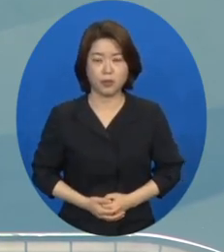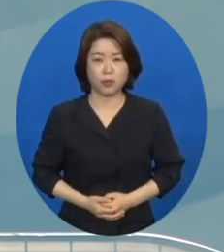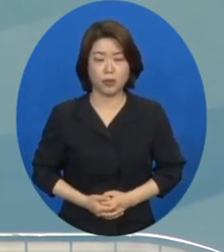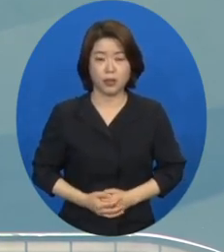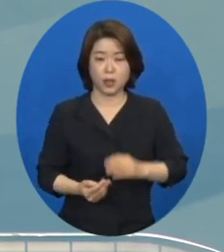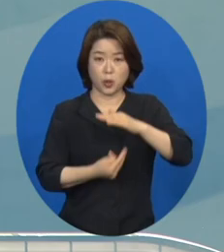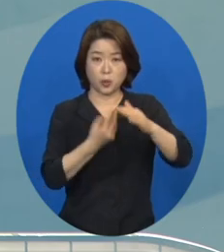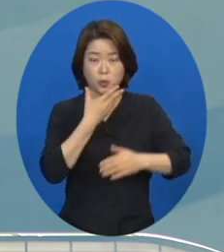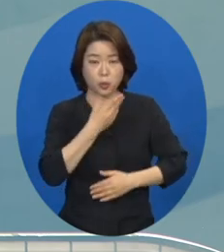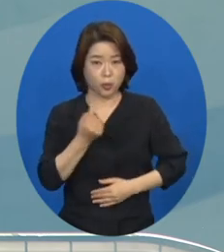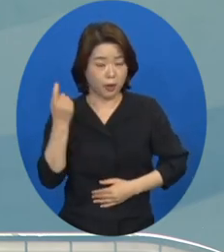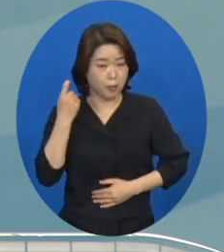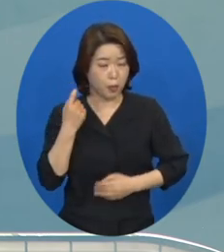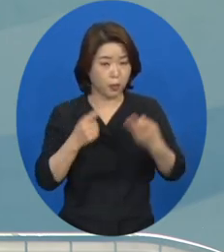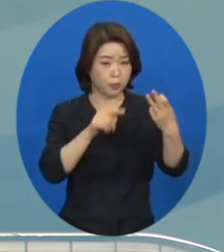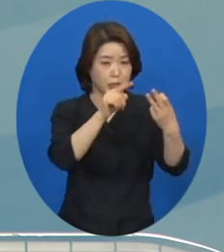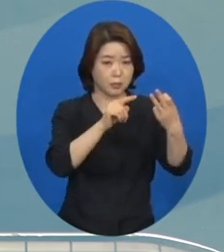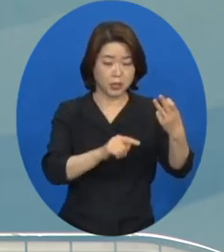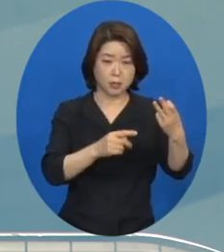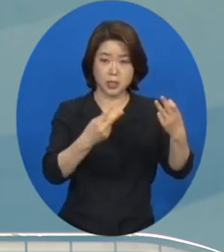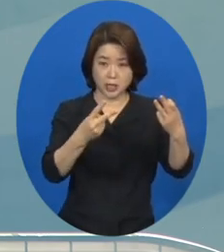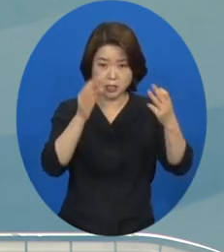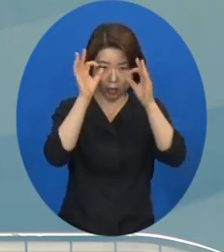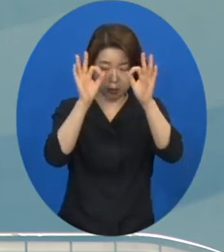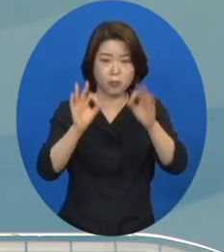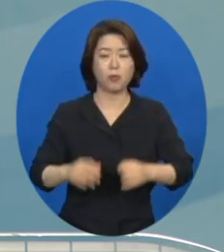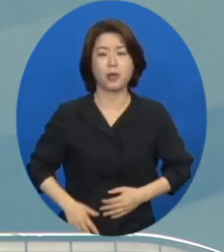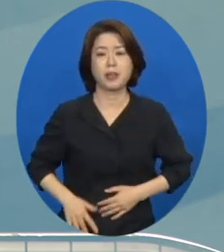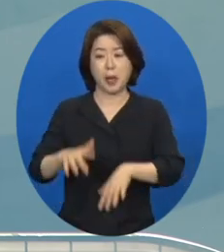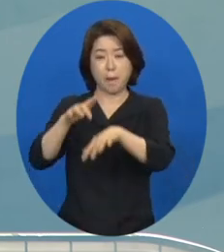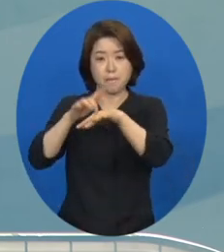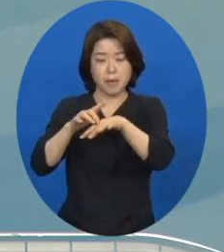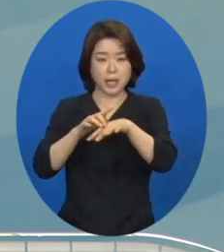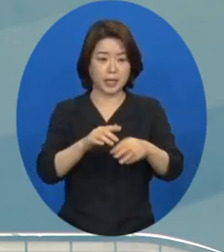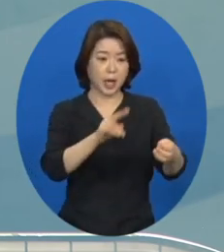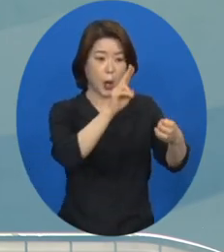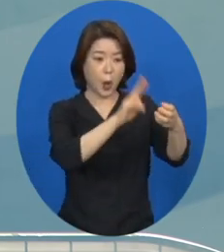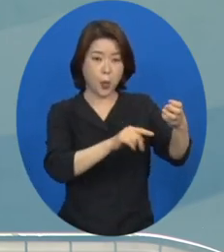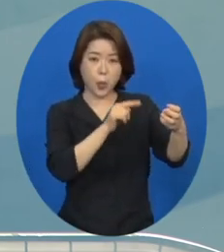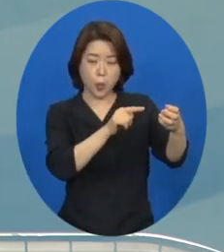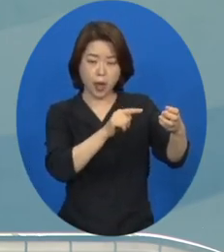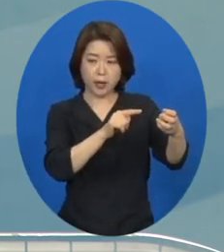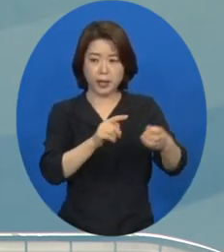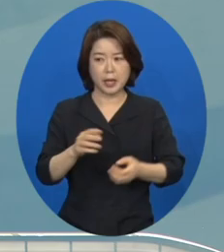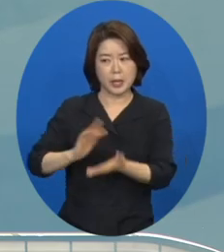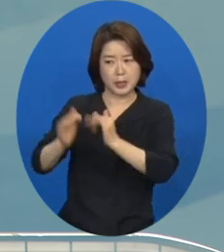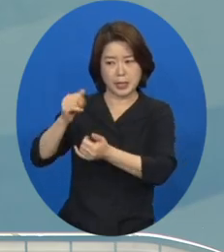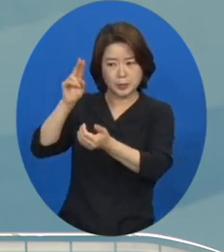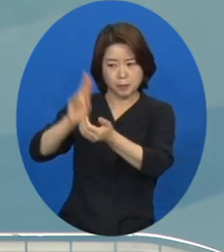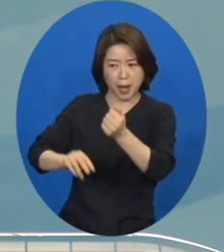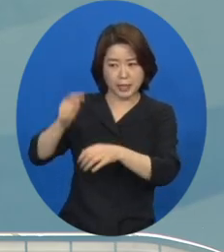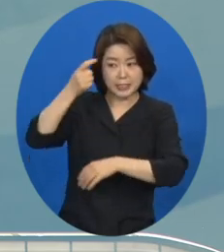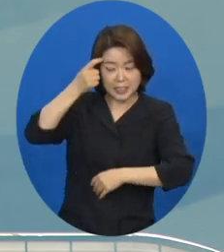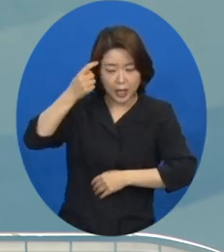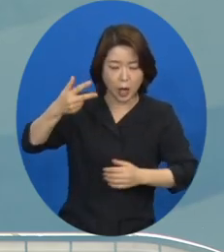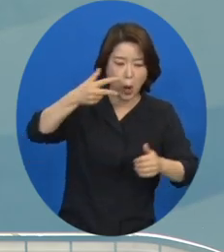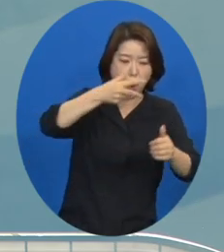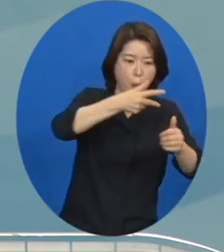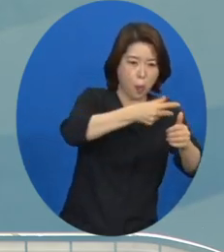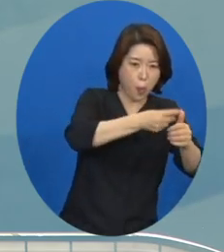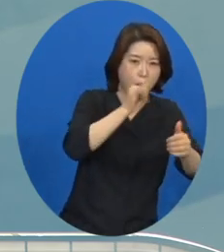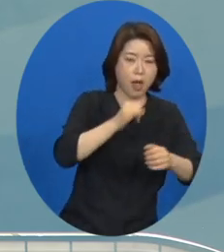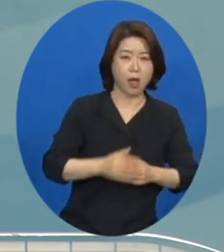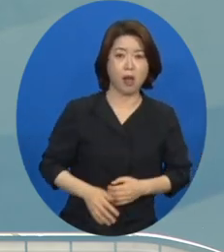요한복음 13장 2절에 보면 마귀가 가련유다의 마음에 예수를 팔려는 생각을 넣어주었어요. 가련유다는